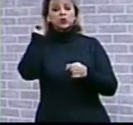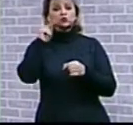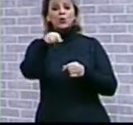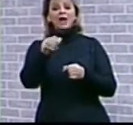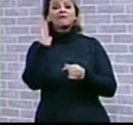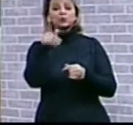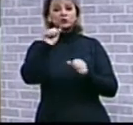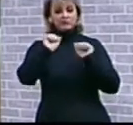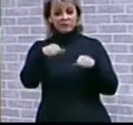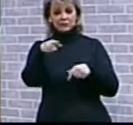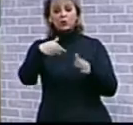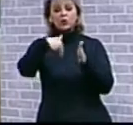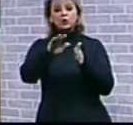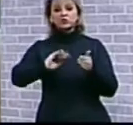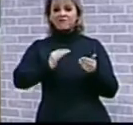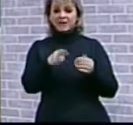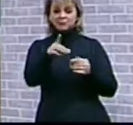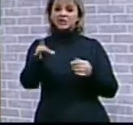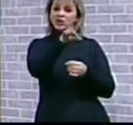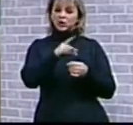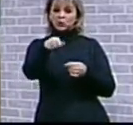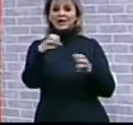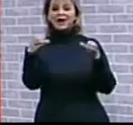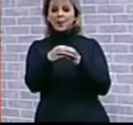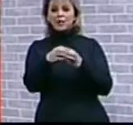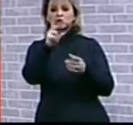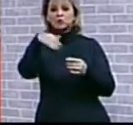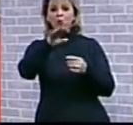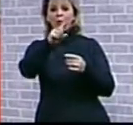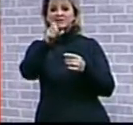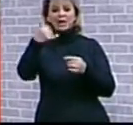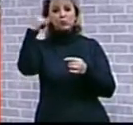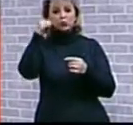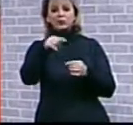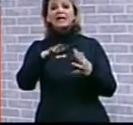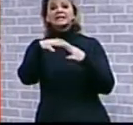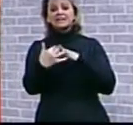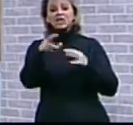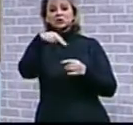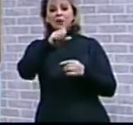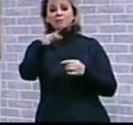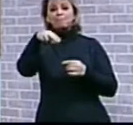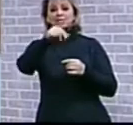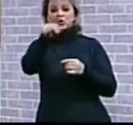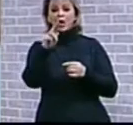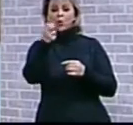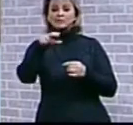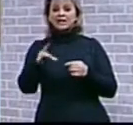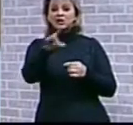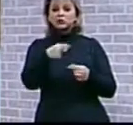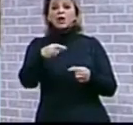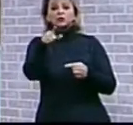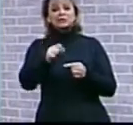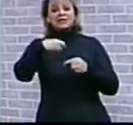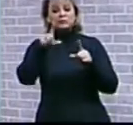школьники, а в будущем, возможно, лучшие фермеры региона. Команда «Жуковская буренка» из села Жуковская Песчанокопского района разбудили